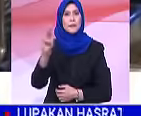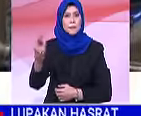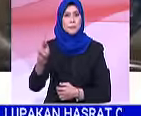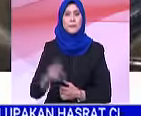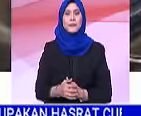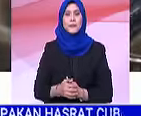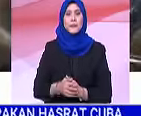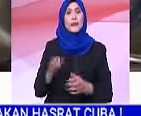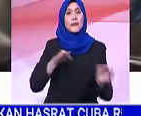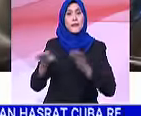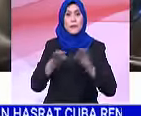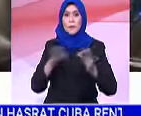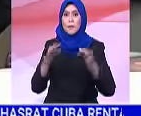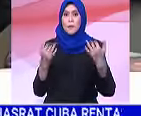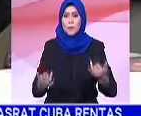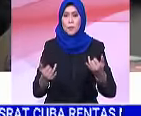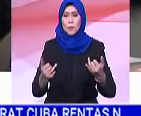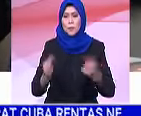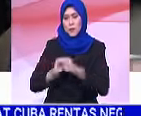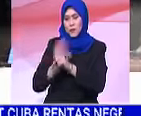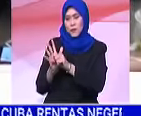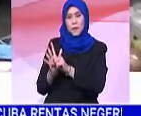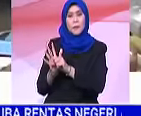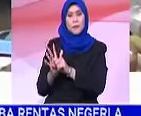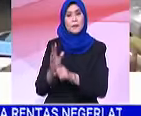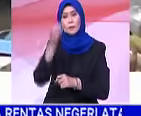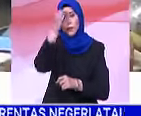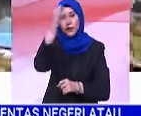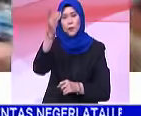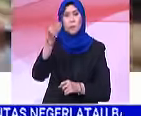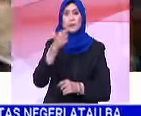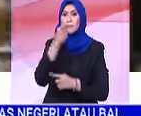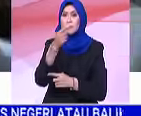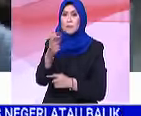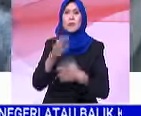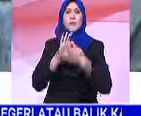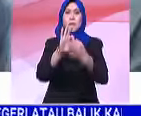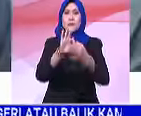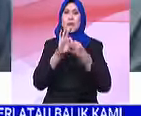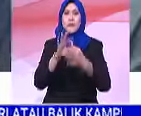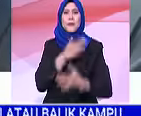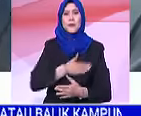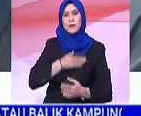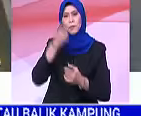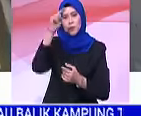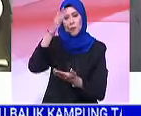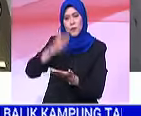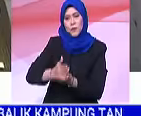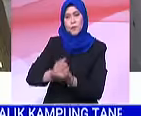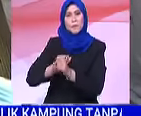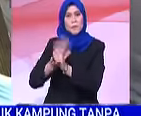Kinabalu. Mengulas mengenai situasi semasa pandemik, Datuk Isnin mengajak semua pihak bekerjasama melandaikan semula